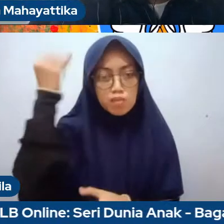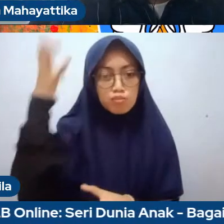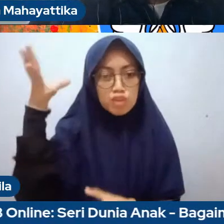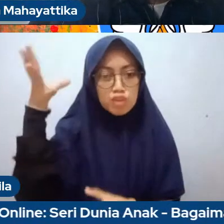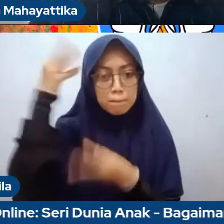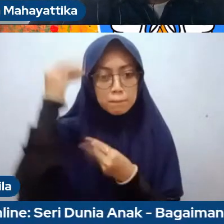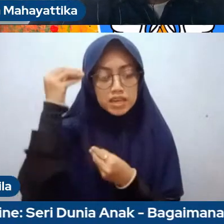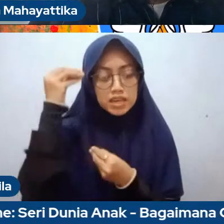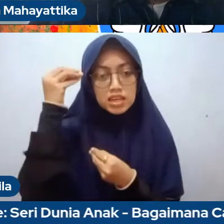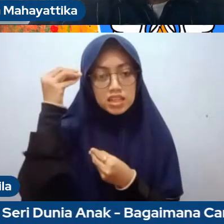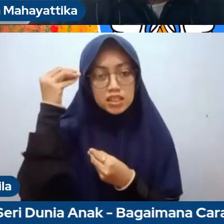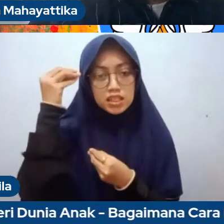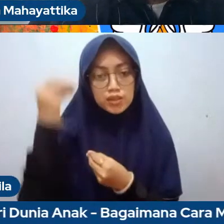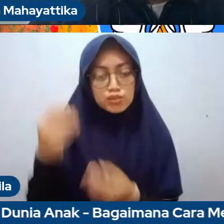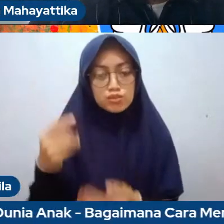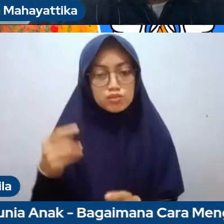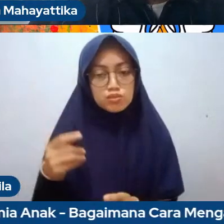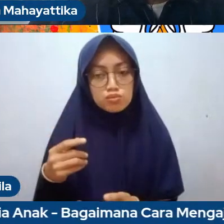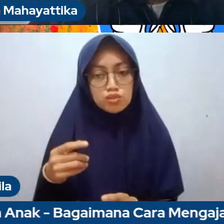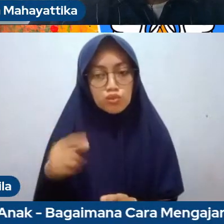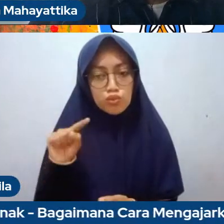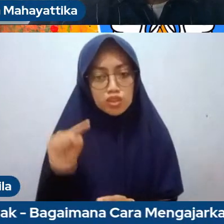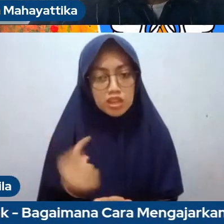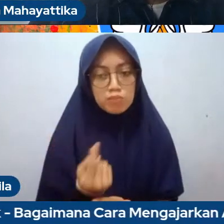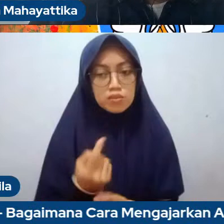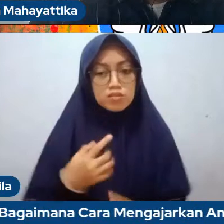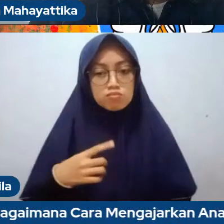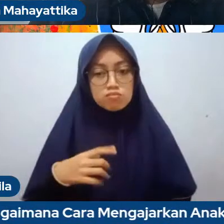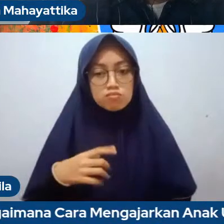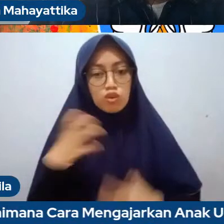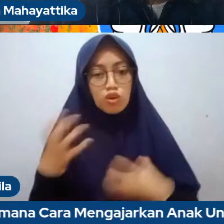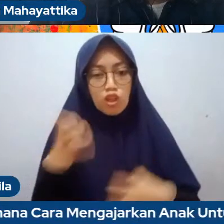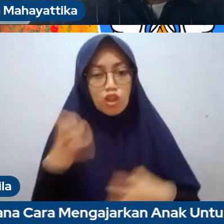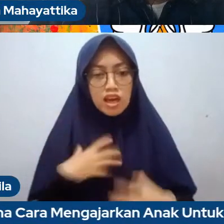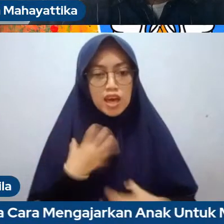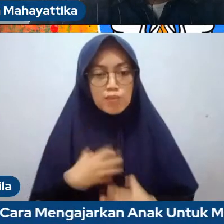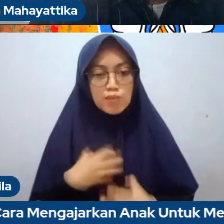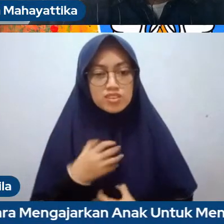terutama bagaimana mengelola emosi ini ya. Oke,